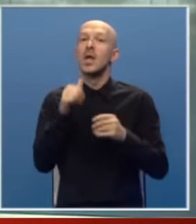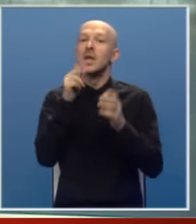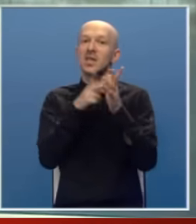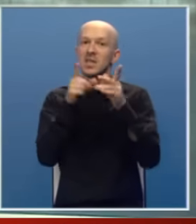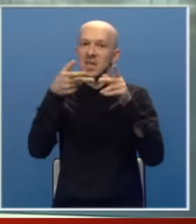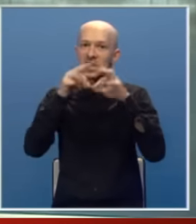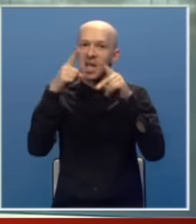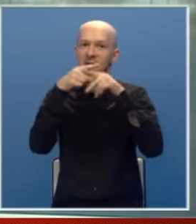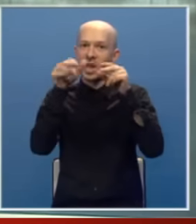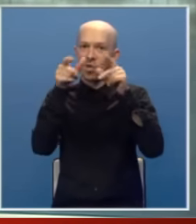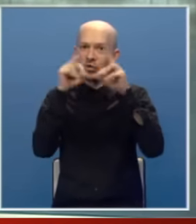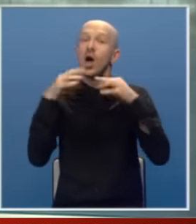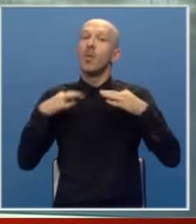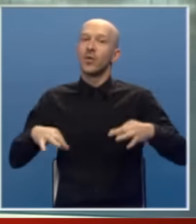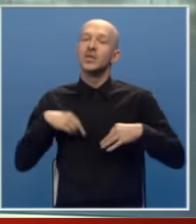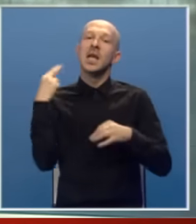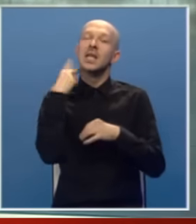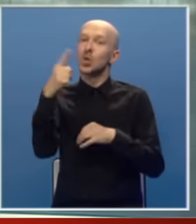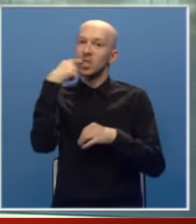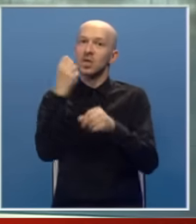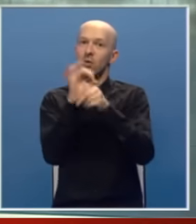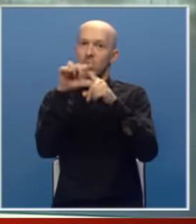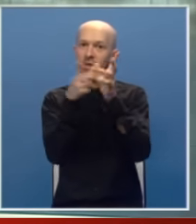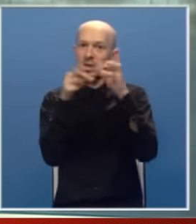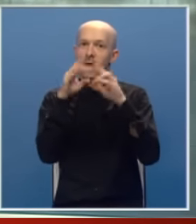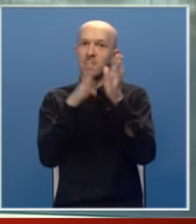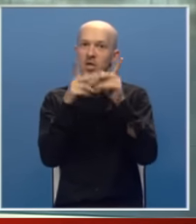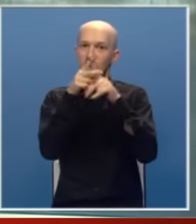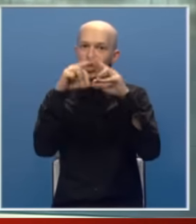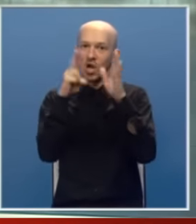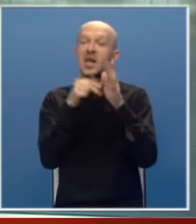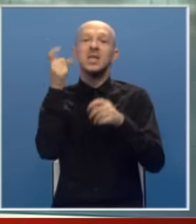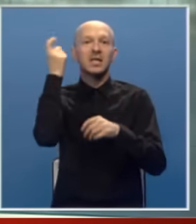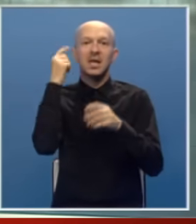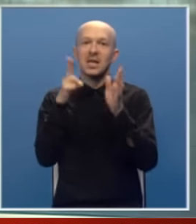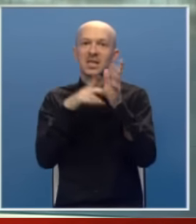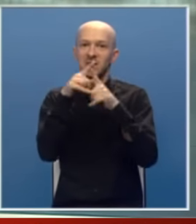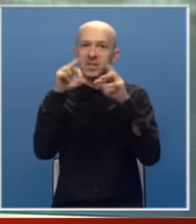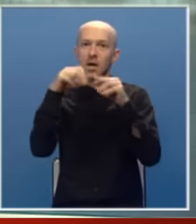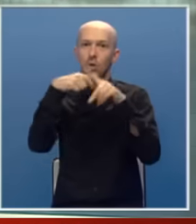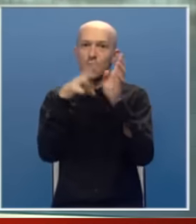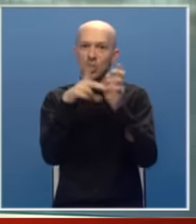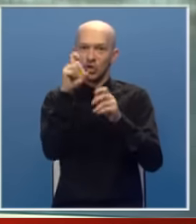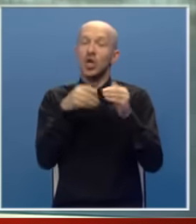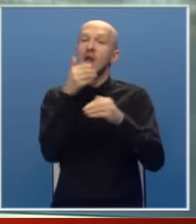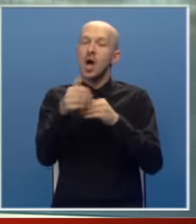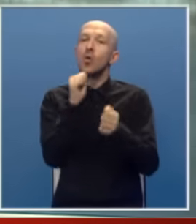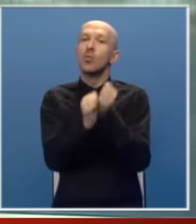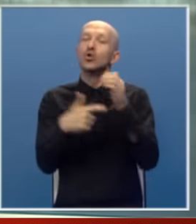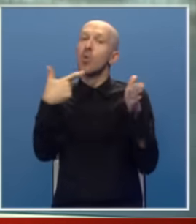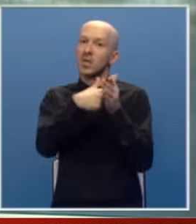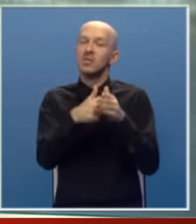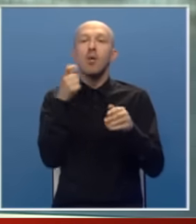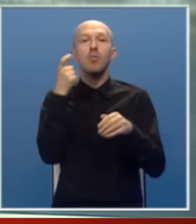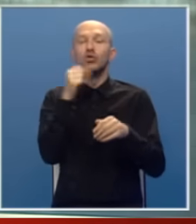Nijaza Halilovića, profesoricu engleskog jezika Gordanu Midžan i sekretaricu Nisvetu Kljunić. Nakon počinjenog ubistva